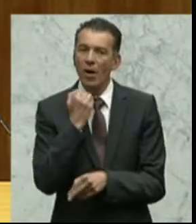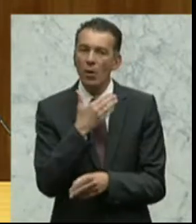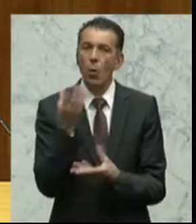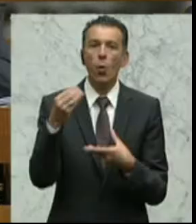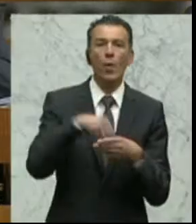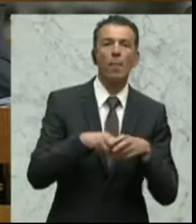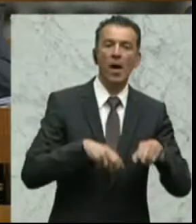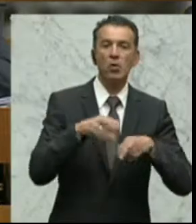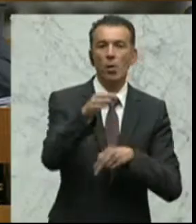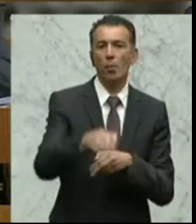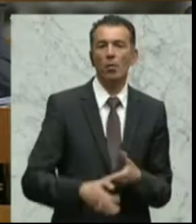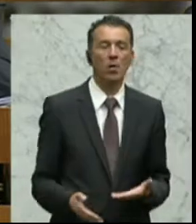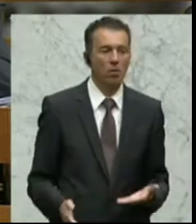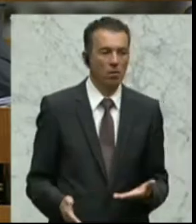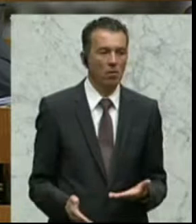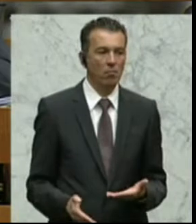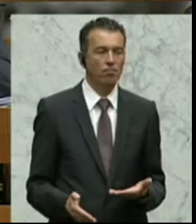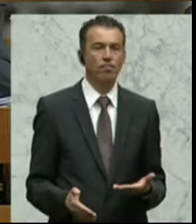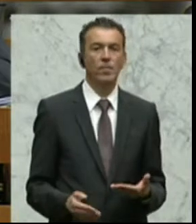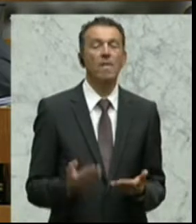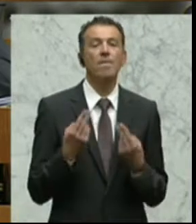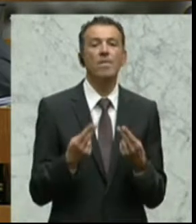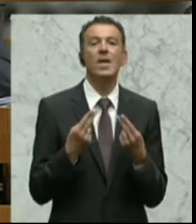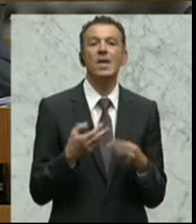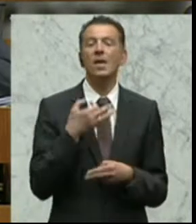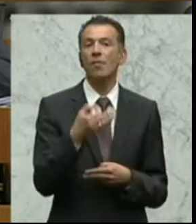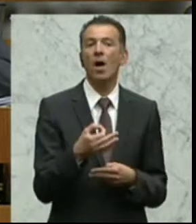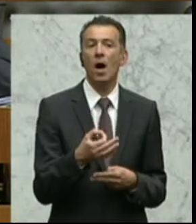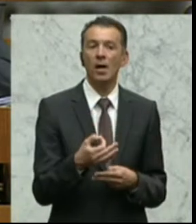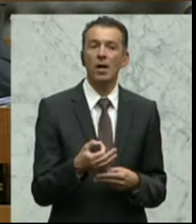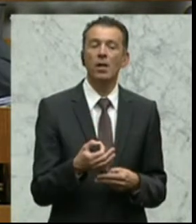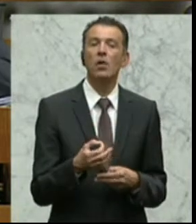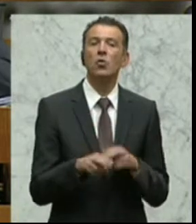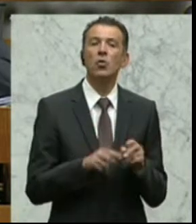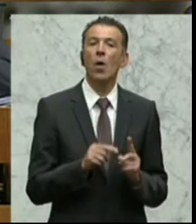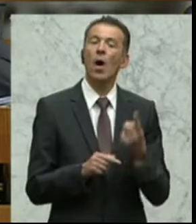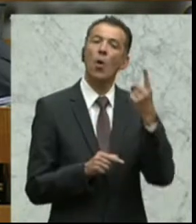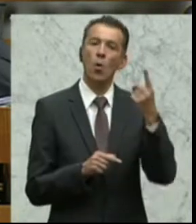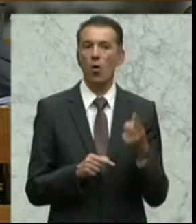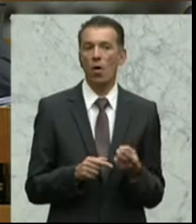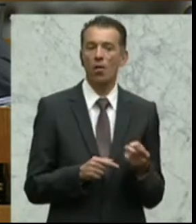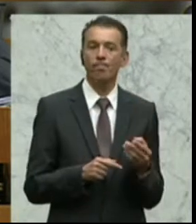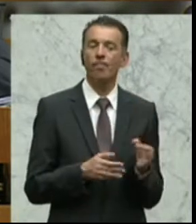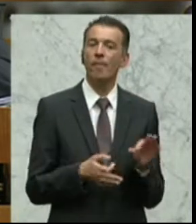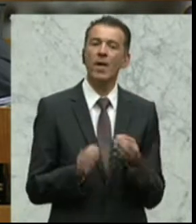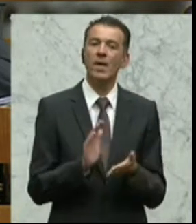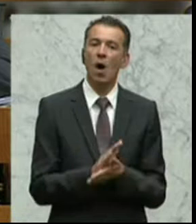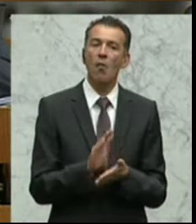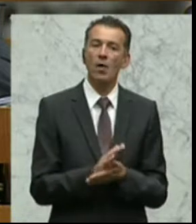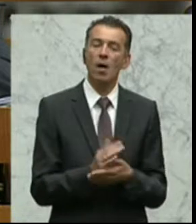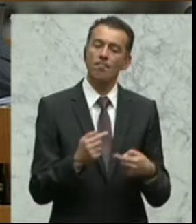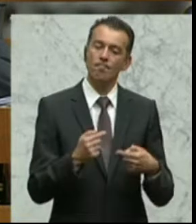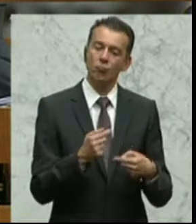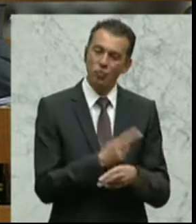enthalten. Das heißt, die entscheidende Frage für die Höhe der Steuern und Abgaben ist einmal, welche Aufgaben regle ich staatlich